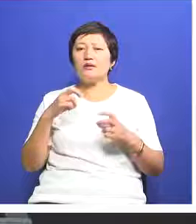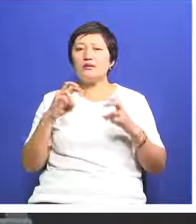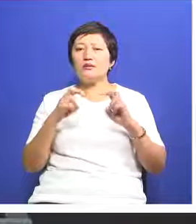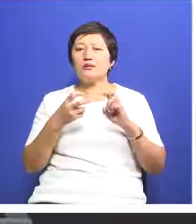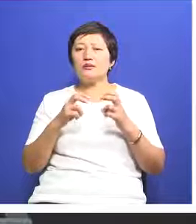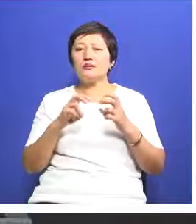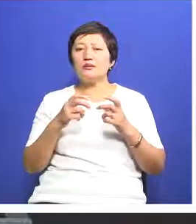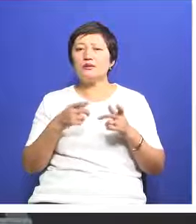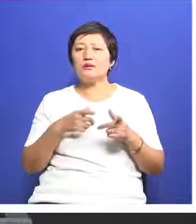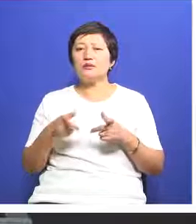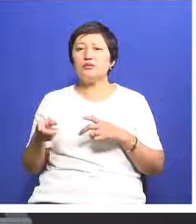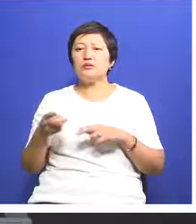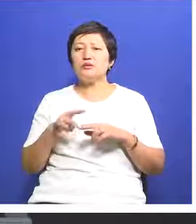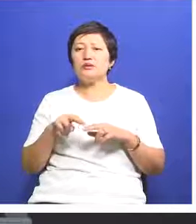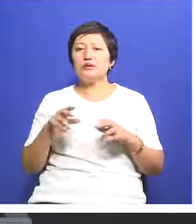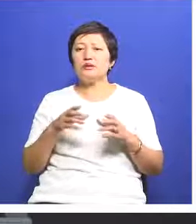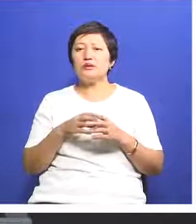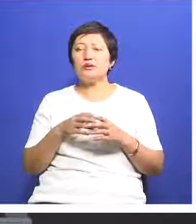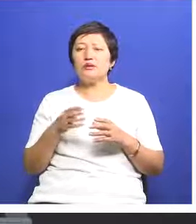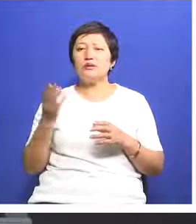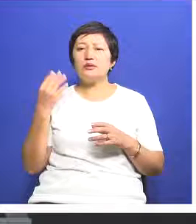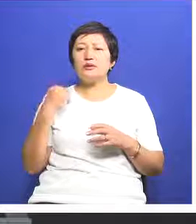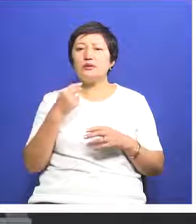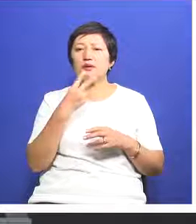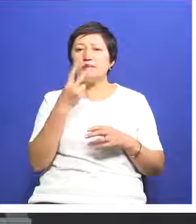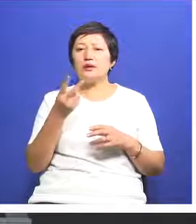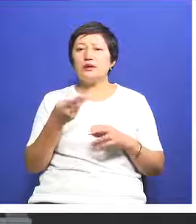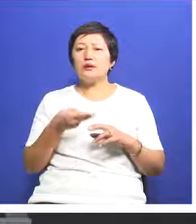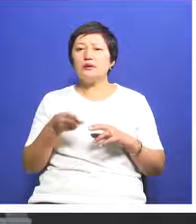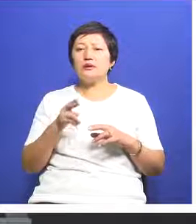koyup jatır. Ötkende bargan kezdegi